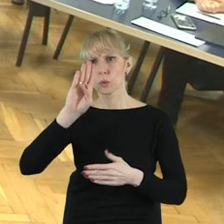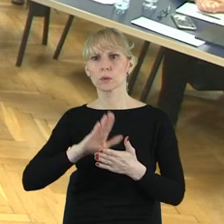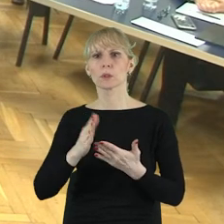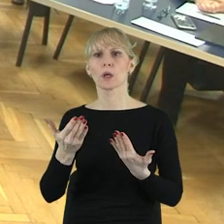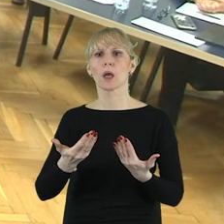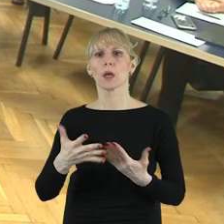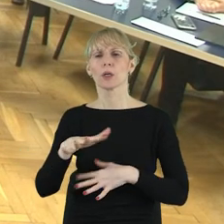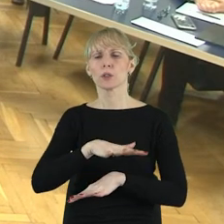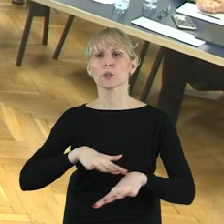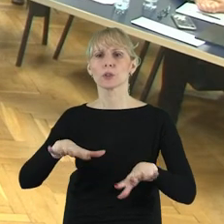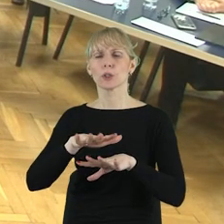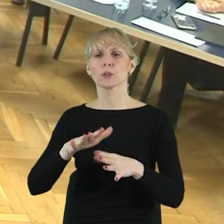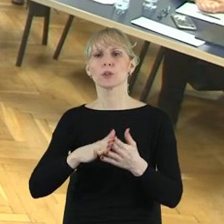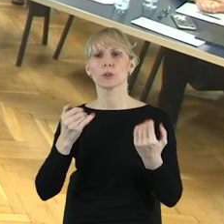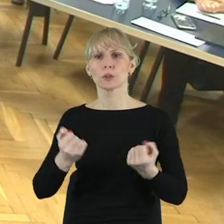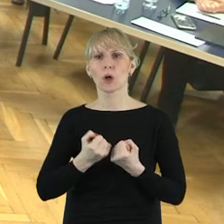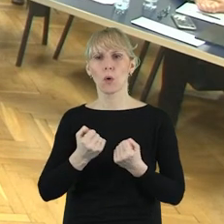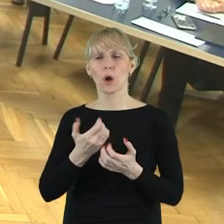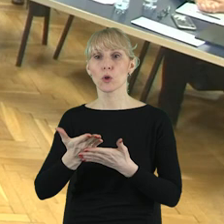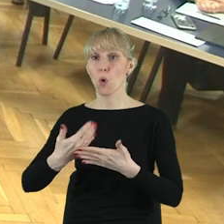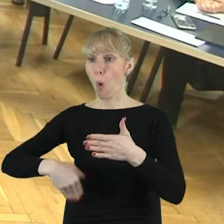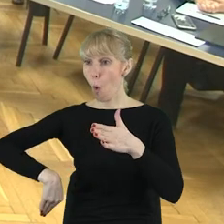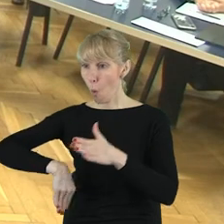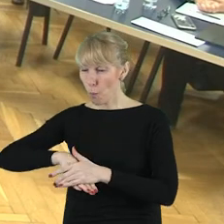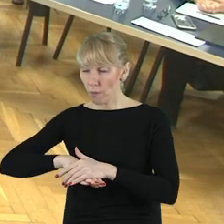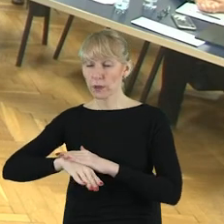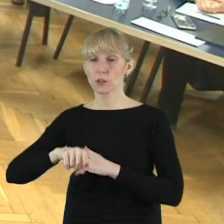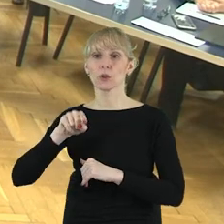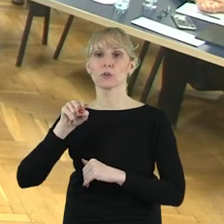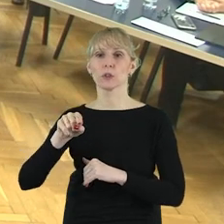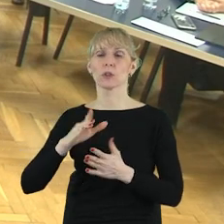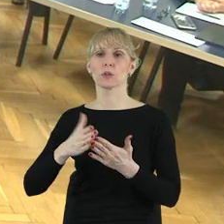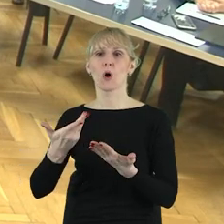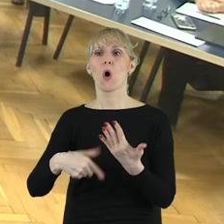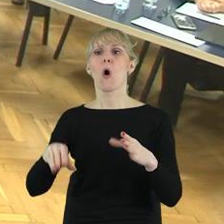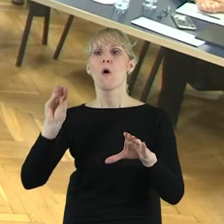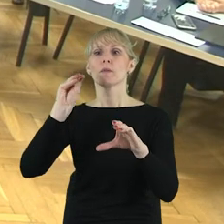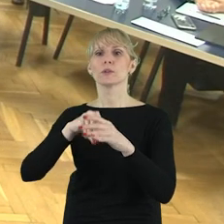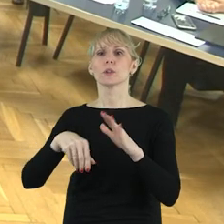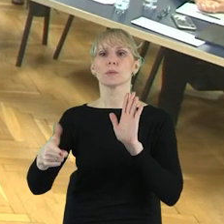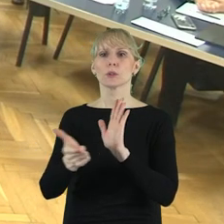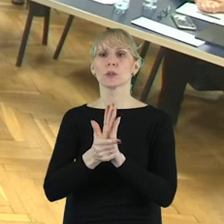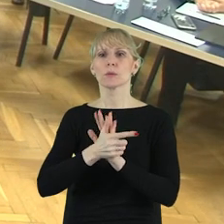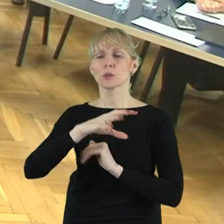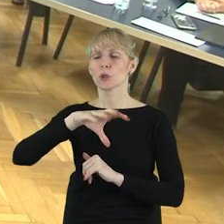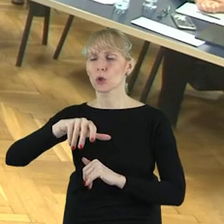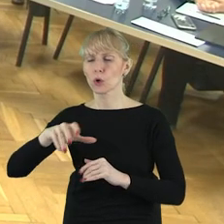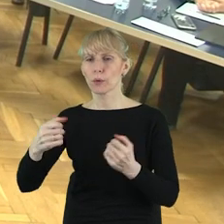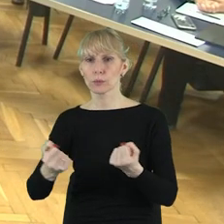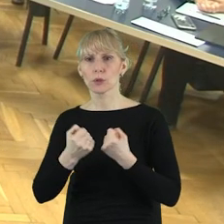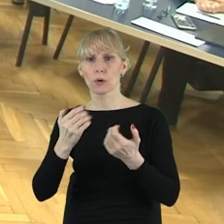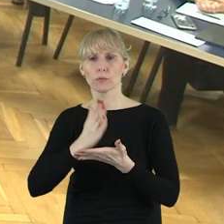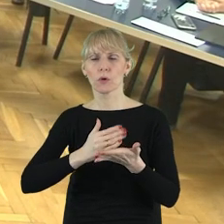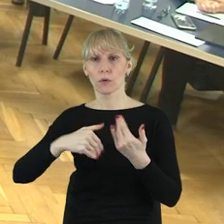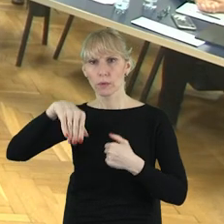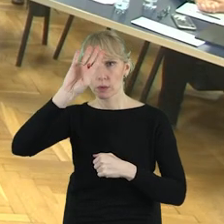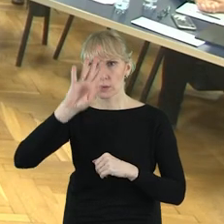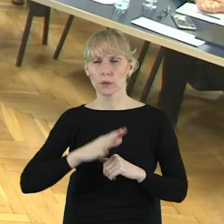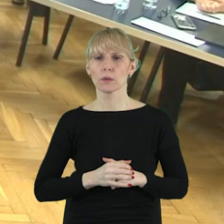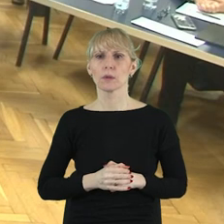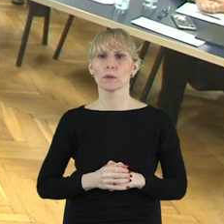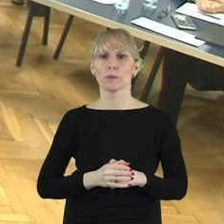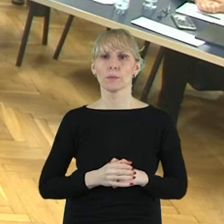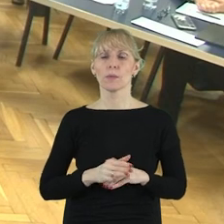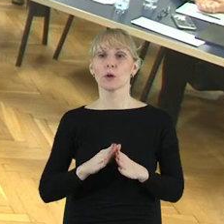łódzkiej sieci lokalnych grup działania upoważniony przez tą sieć zrzeszający ponad 17 lokalnych grup działania z województwa łódzkiego, które